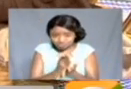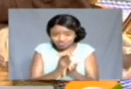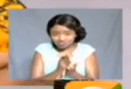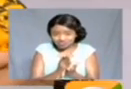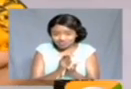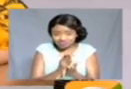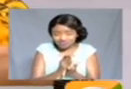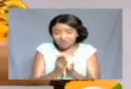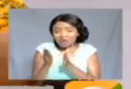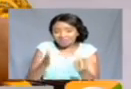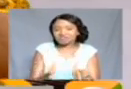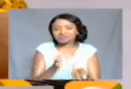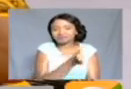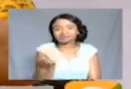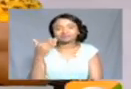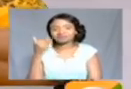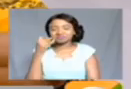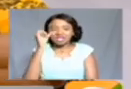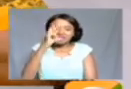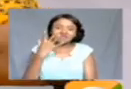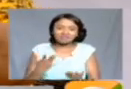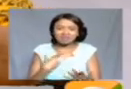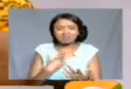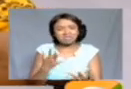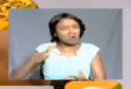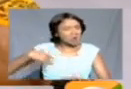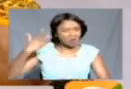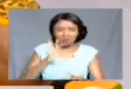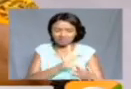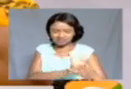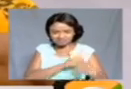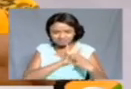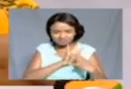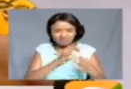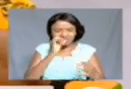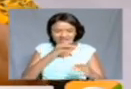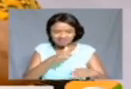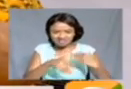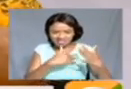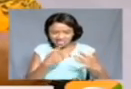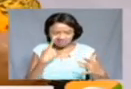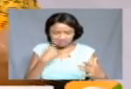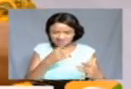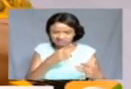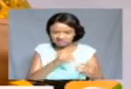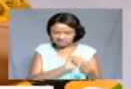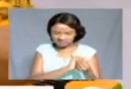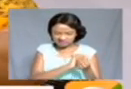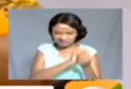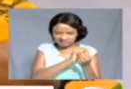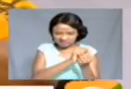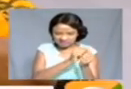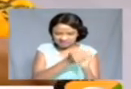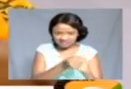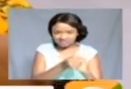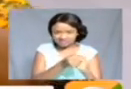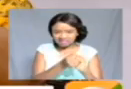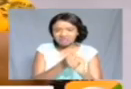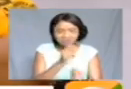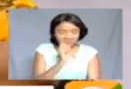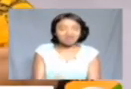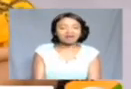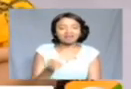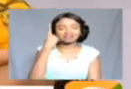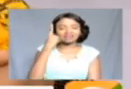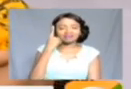anamzoea mwenzake. Unapomwona kwamba mtu amebadilika, hata kama ni mwanamke unapomwona amebadilika, labda unamwona tu utaelewa kabisa kujua kwamba ujumbe